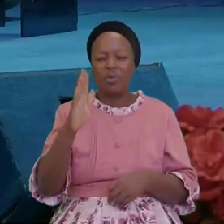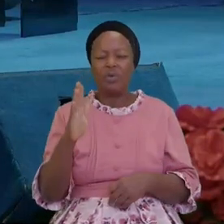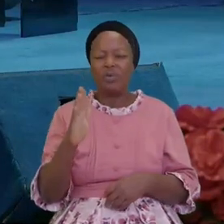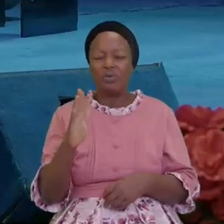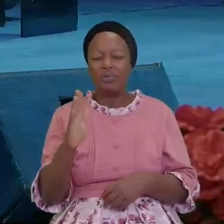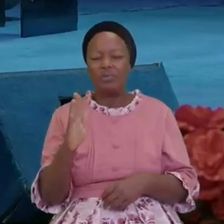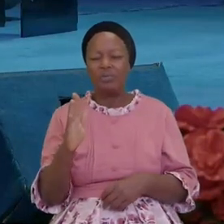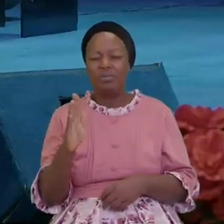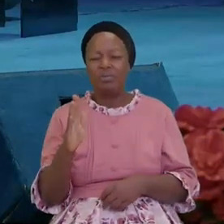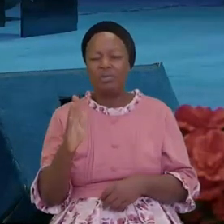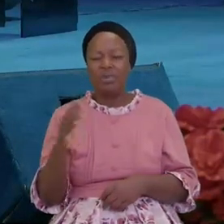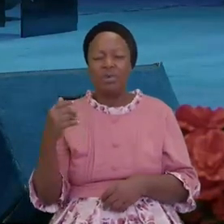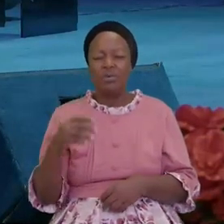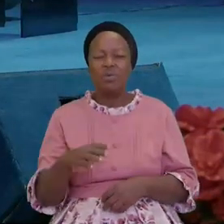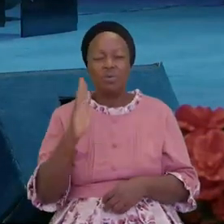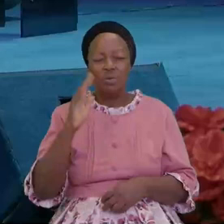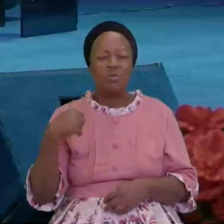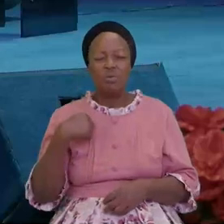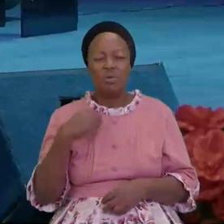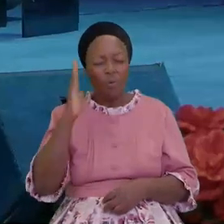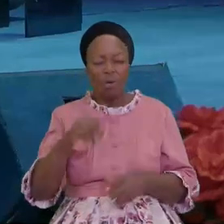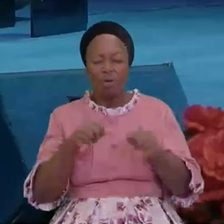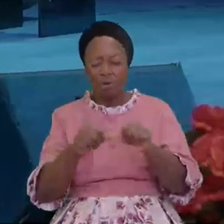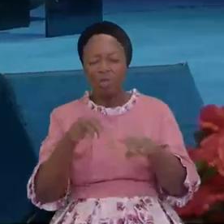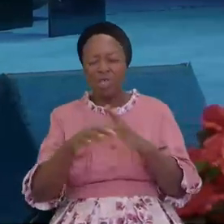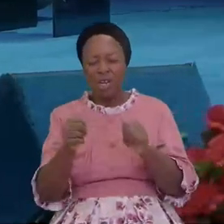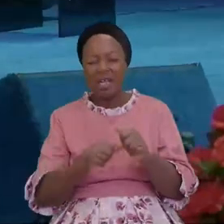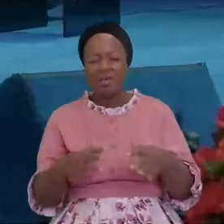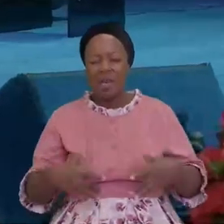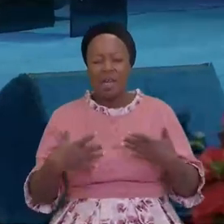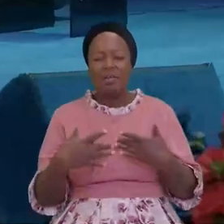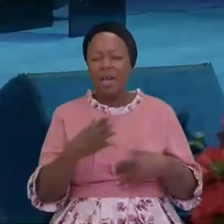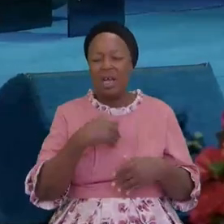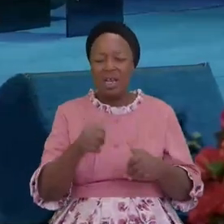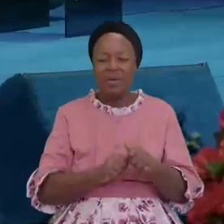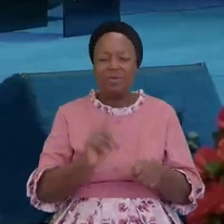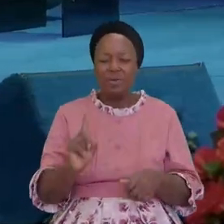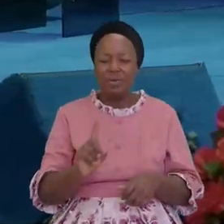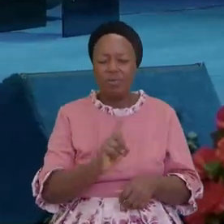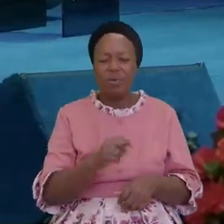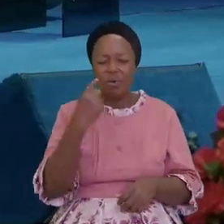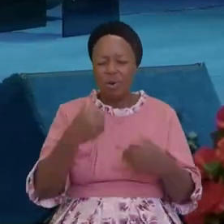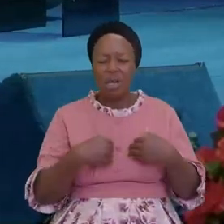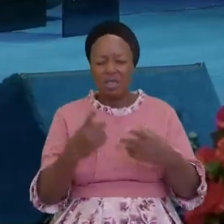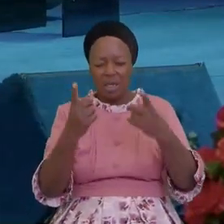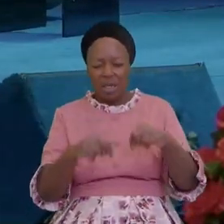que la fusion de la puissance de Dieu dans chaque vie continue dans chaque vie.